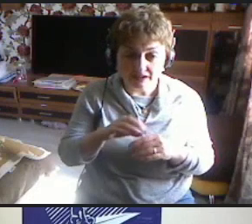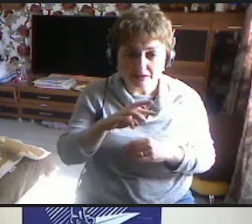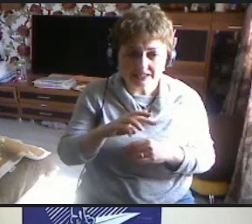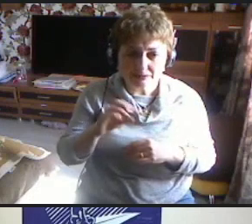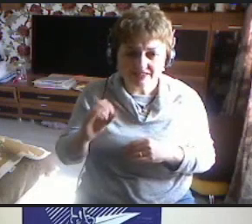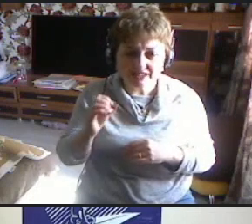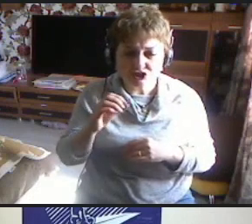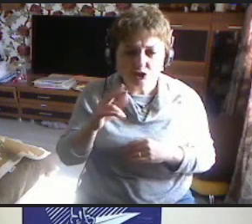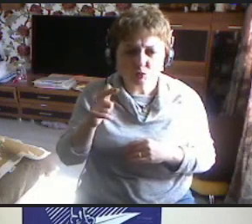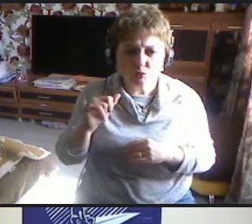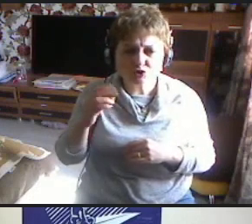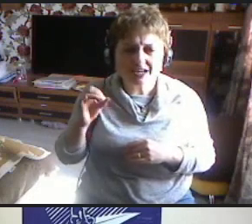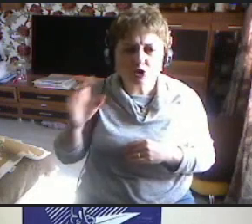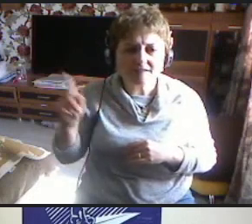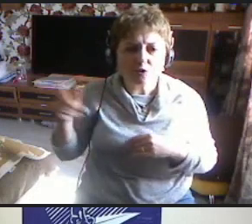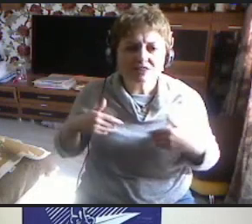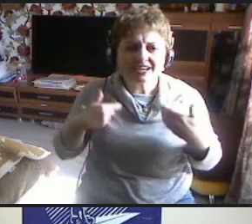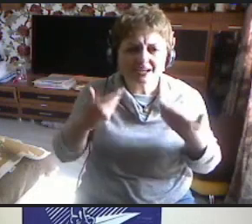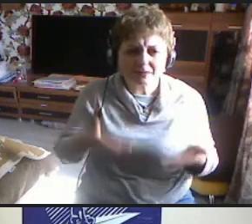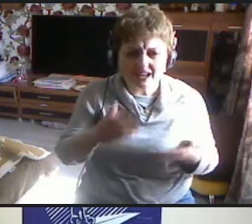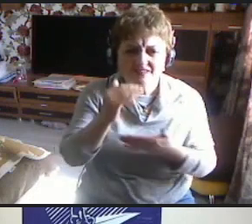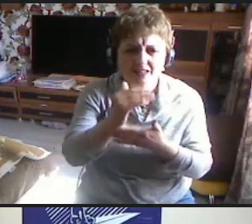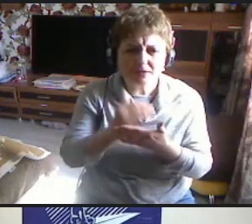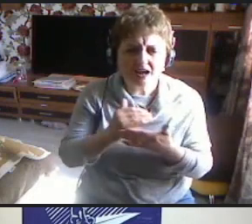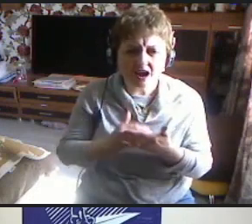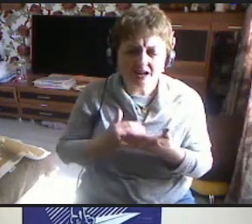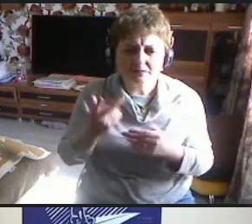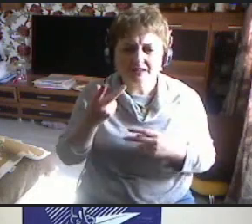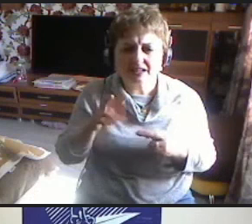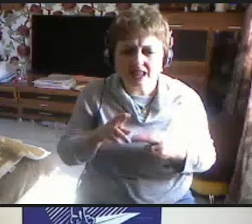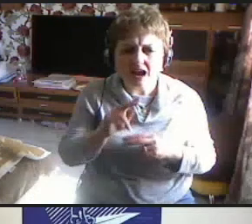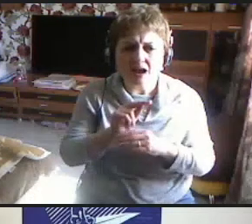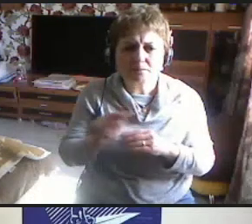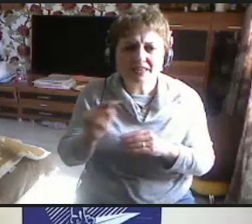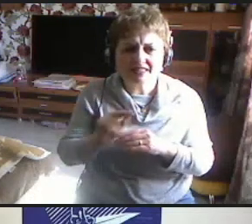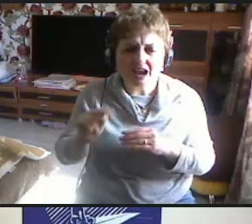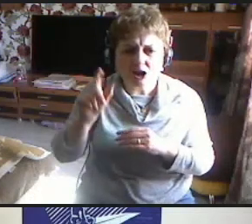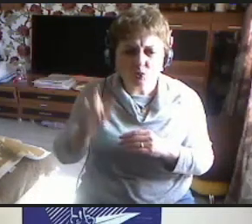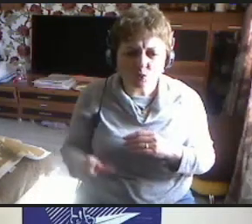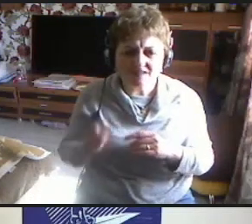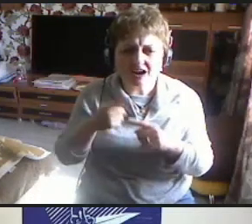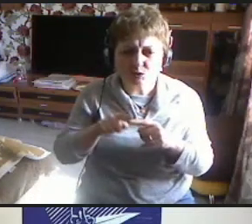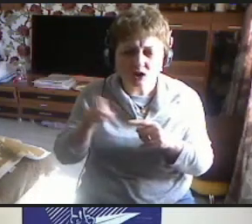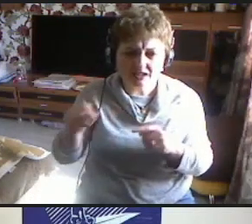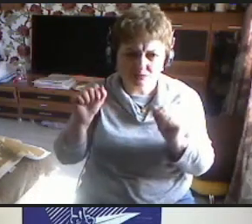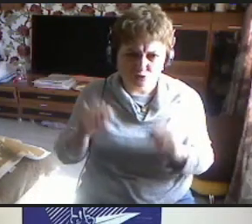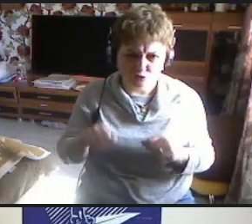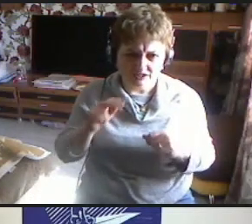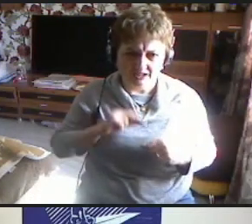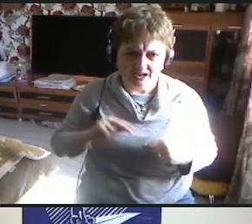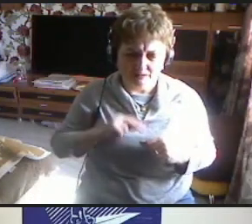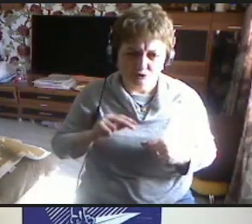там рекомендовал программы для педагогов, по которым они могут работать и